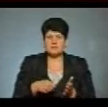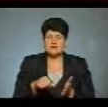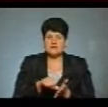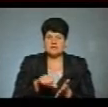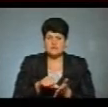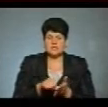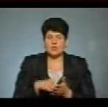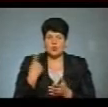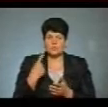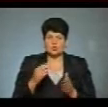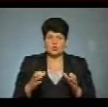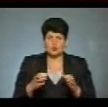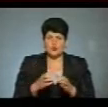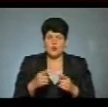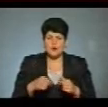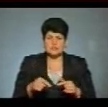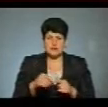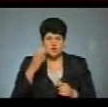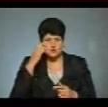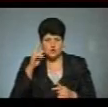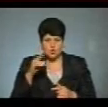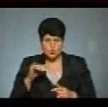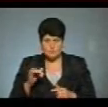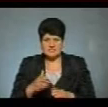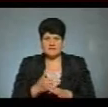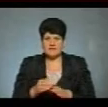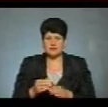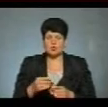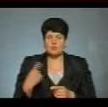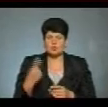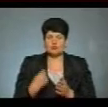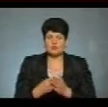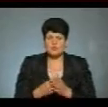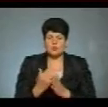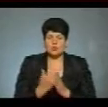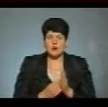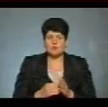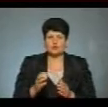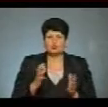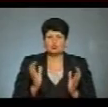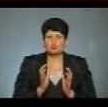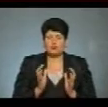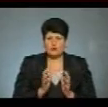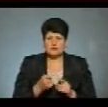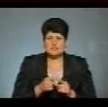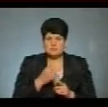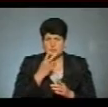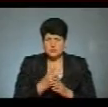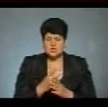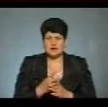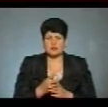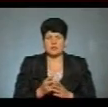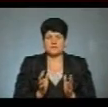спілки чорнобильців. Ці кошти, каже Вадим Боярський, виділили з обласного бюджету за програмою «Турбота». Ця програма передбачає допомогу